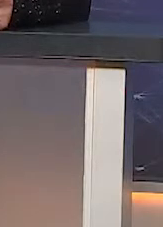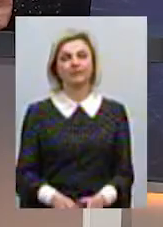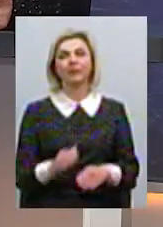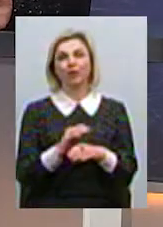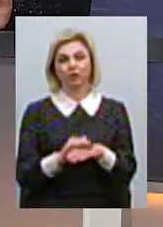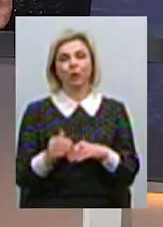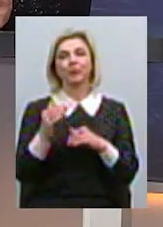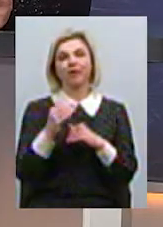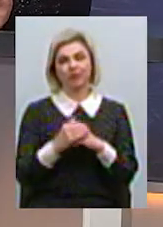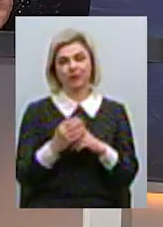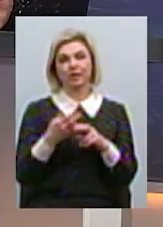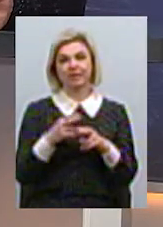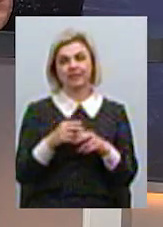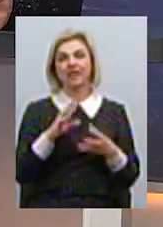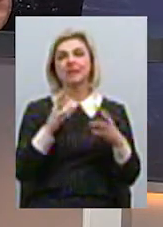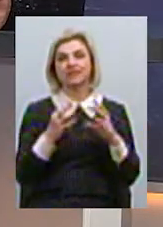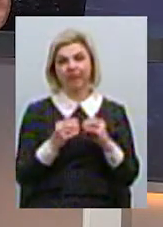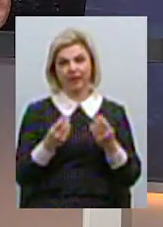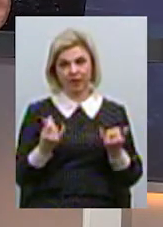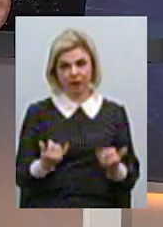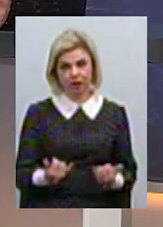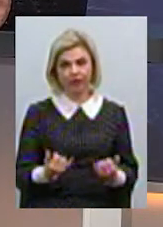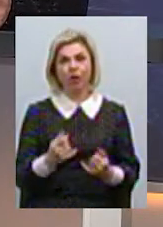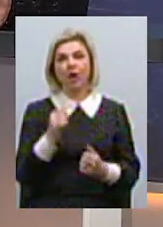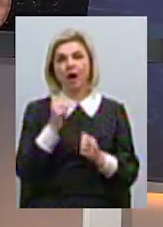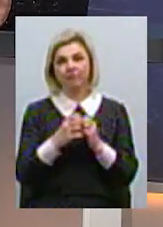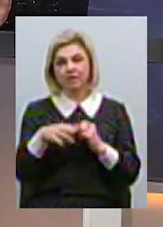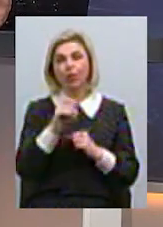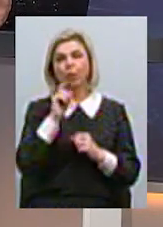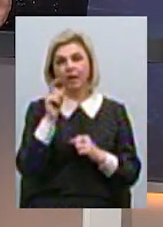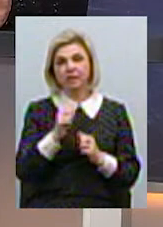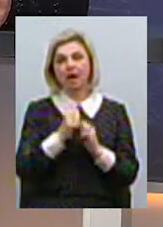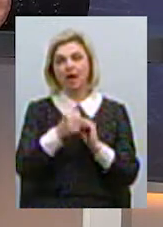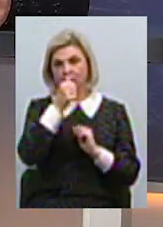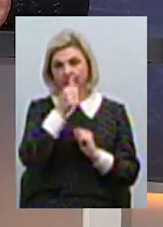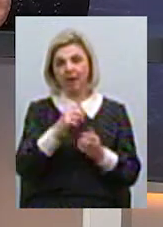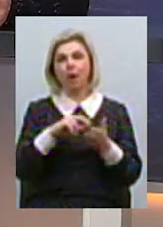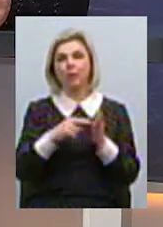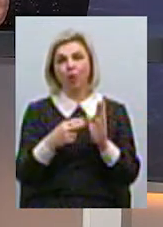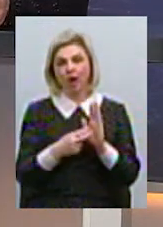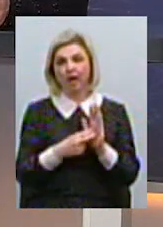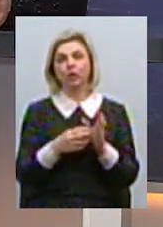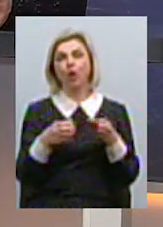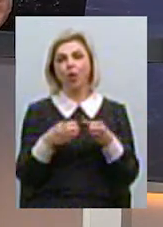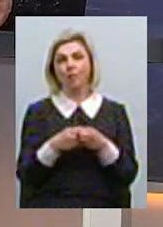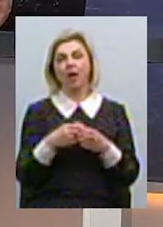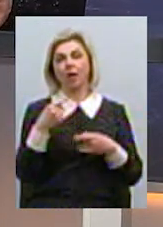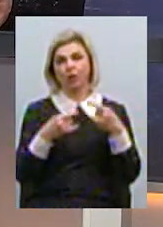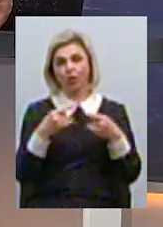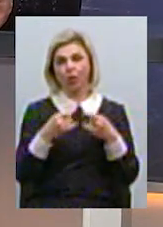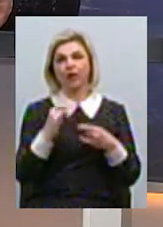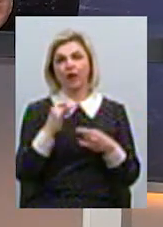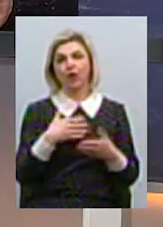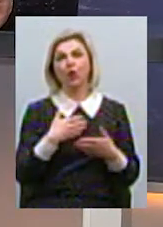Добрий вечір. Це «Звіти наживо». Всеукраїнський щомісячний проект команди UA «Суспільне мовлення» та громадського руху